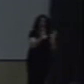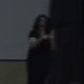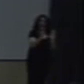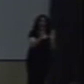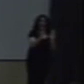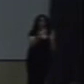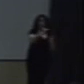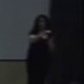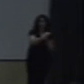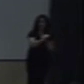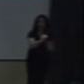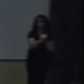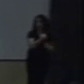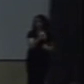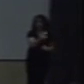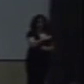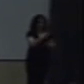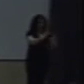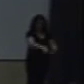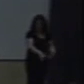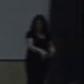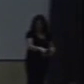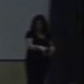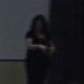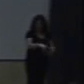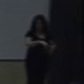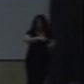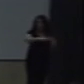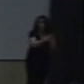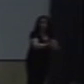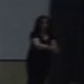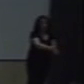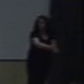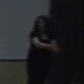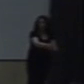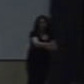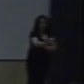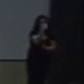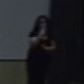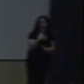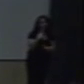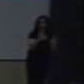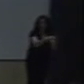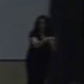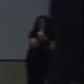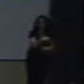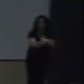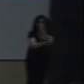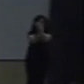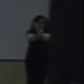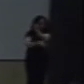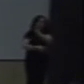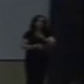Clar, pot acabar de destrossar la imatge de qualsevol col·lectiu o de qualsevol... Això. I llavors això és el que deia jo al